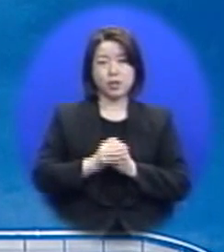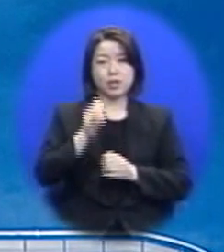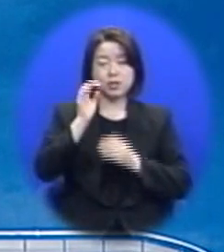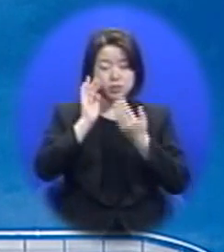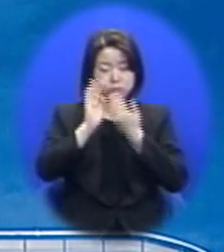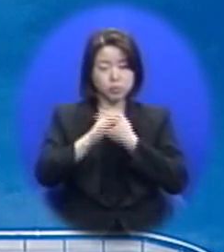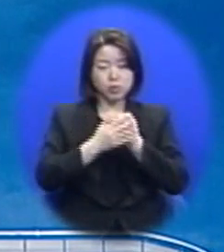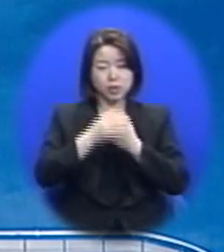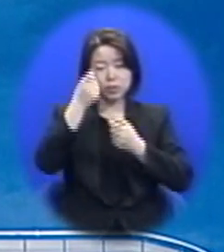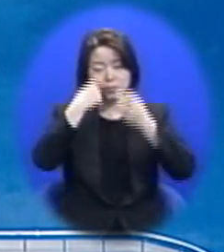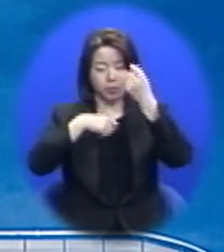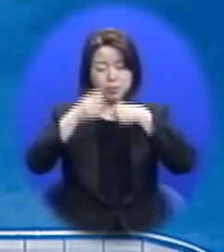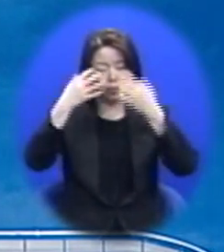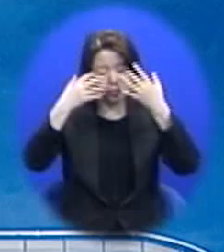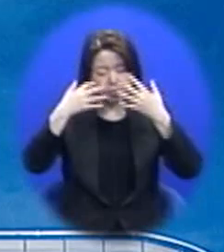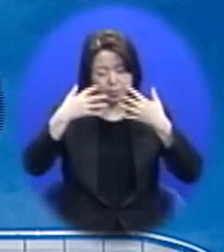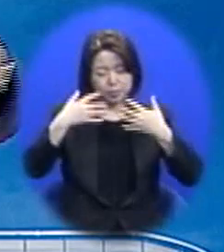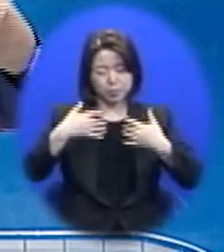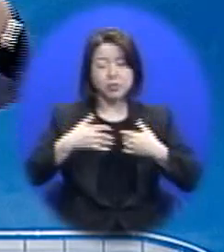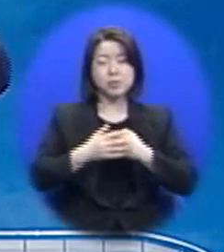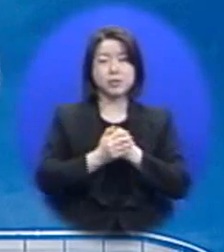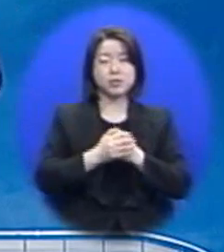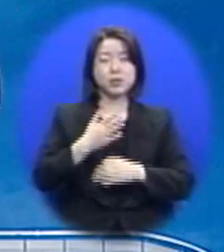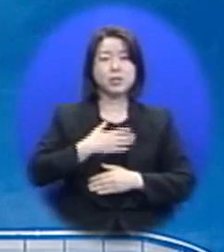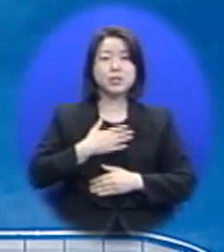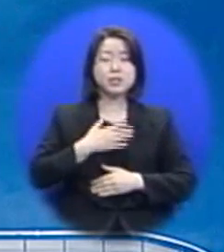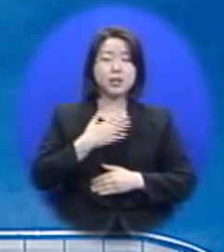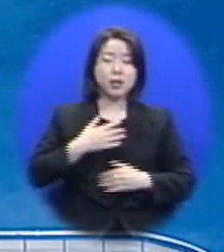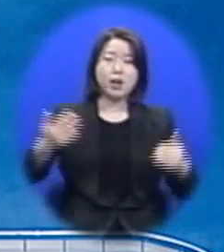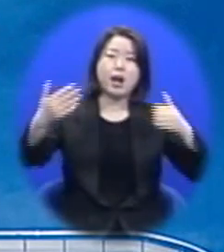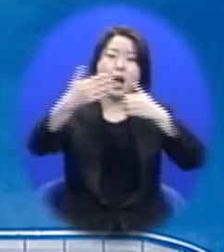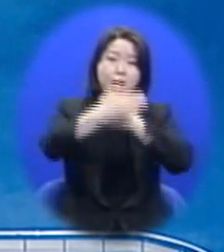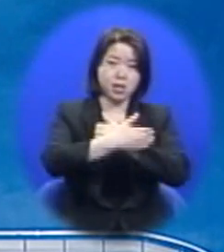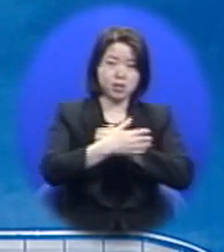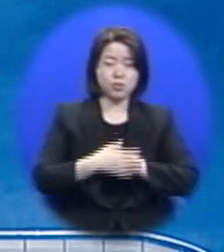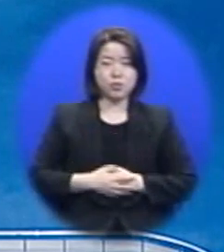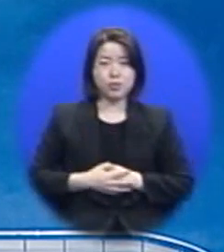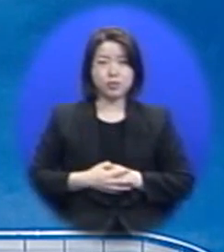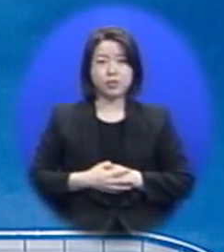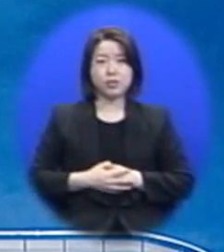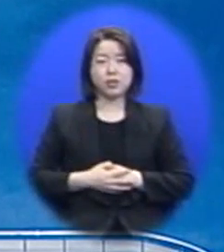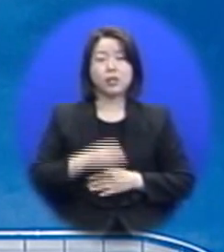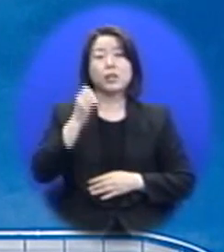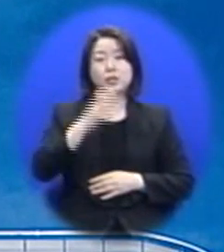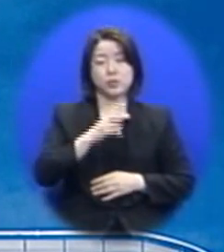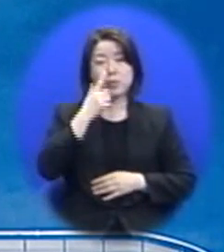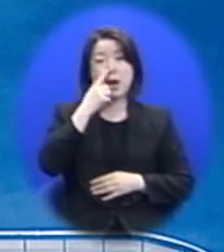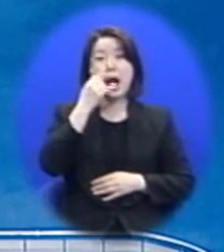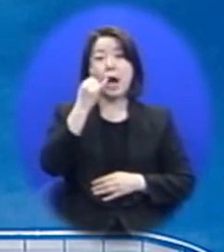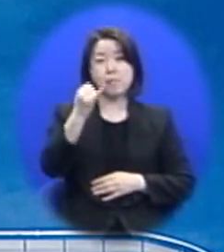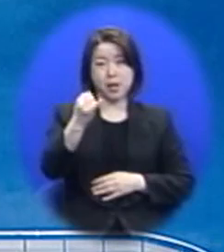눈물을 뚝뚝뚝 흘리면서 제 목을 끌어안아요. 그리고는 아빠